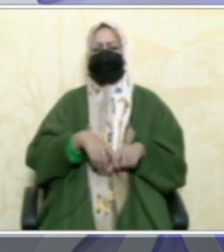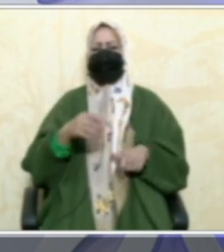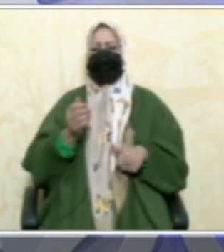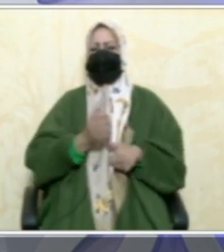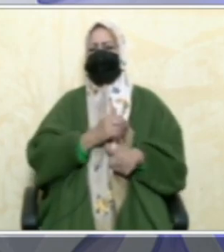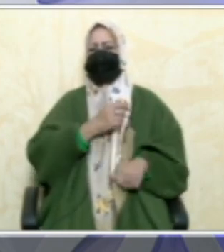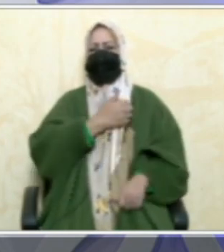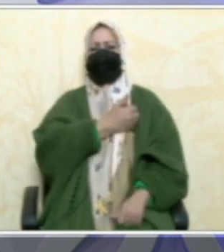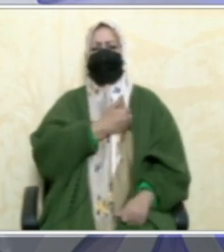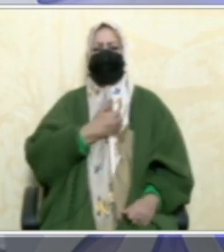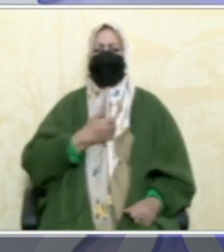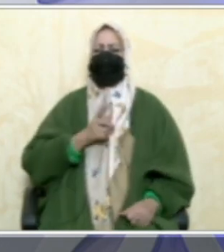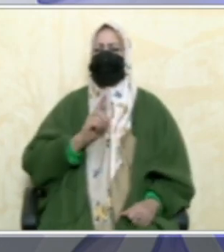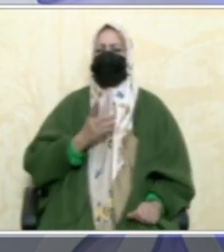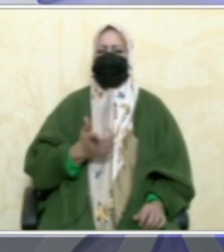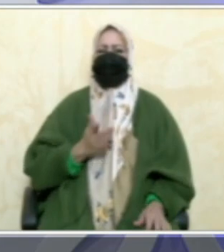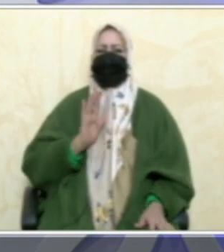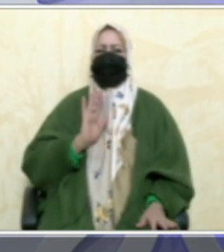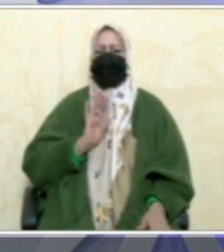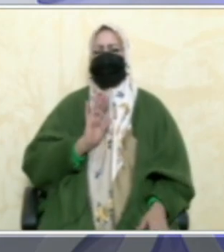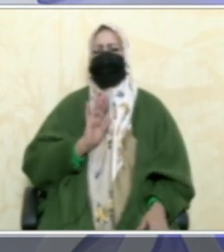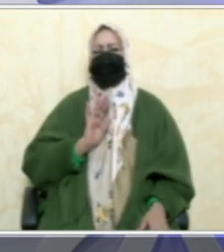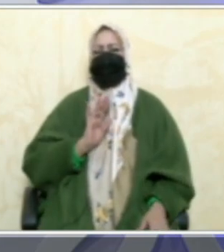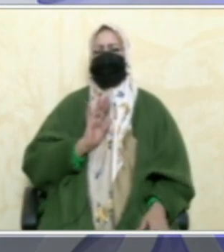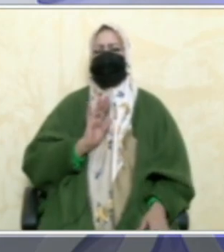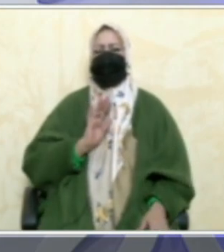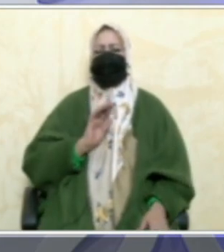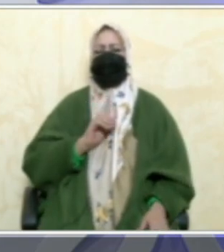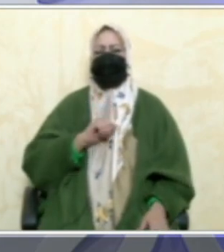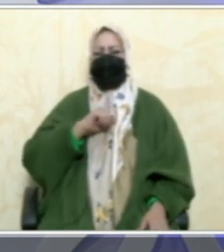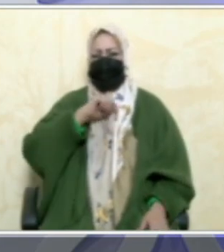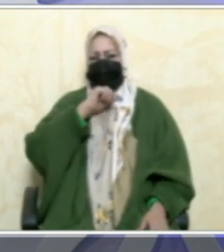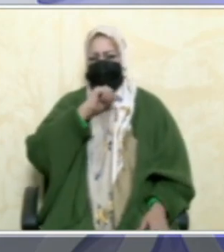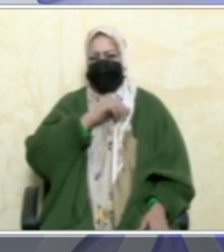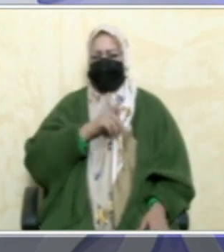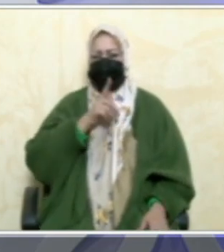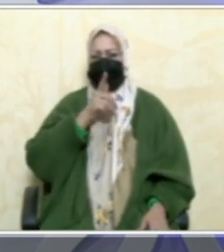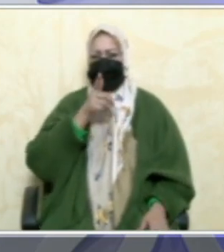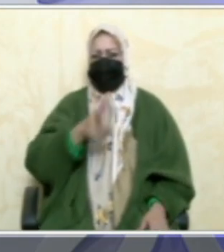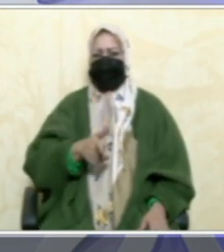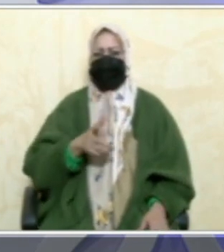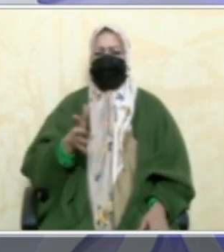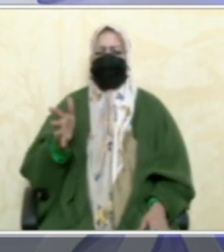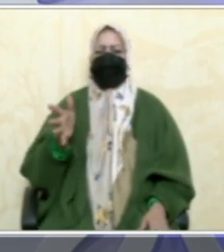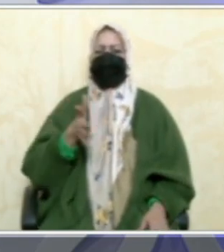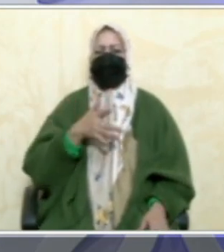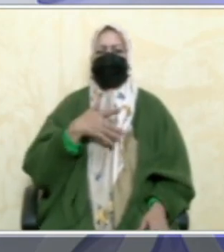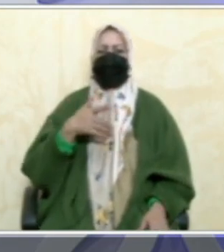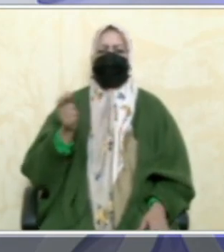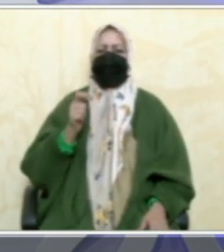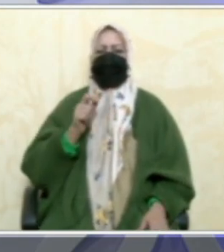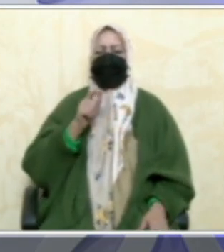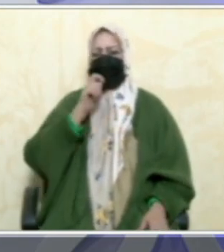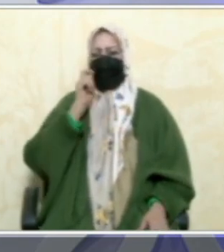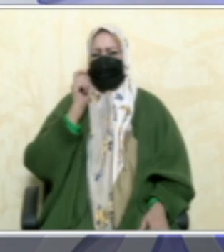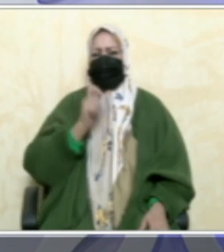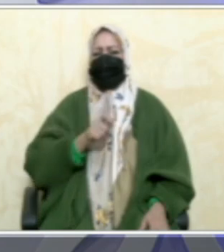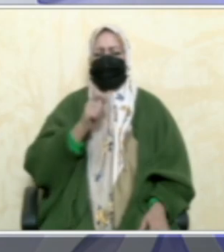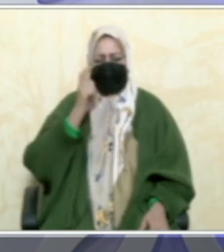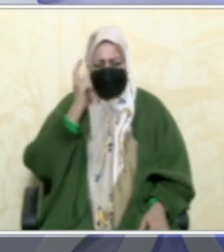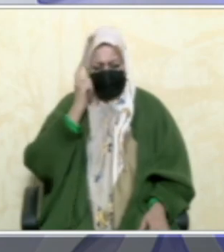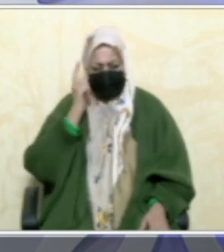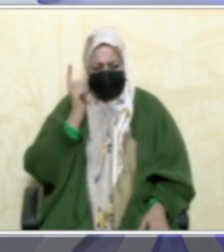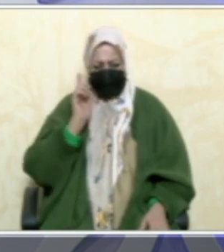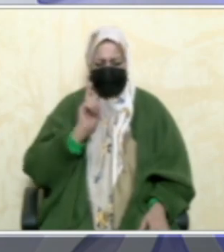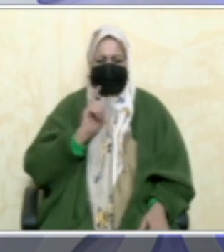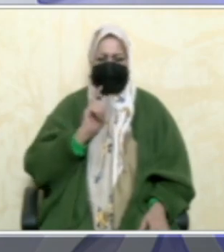لما النبي صلى الله عليه وسلم قال انصر أخاك ظالما أو مظلوما، قالوا عرفنا كيف ننصره مظلوما،